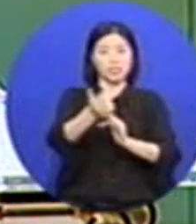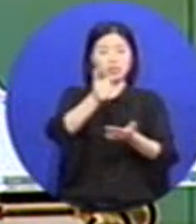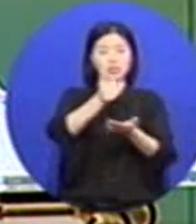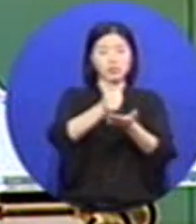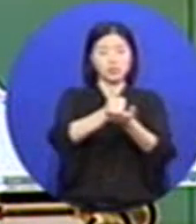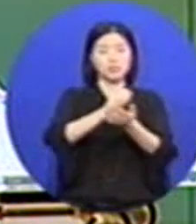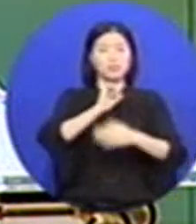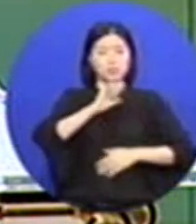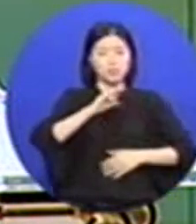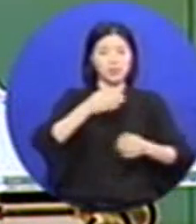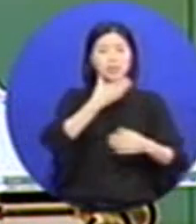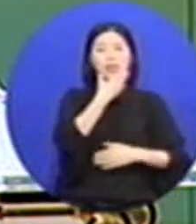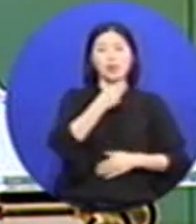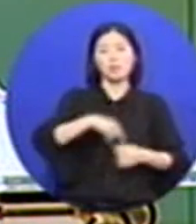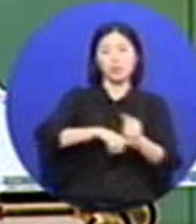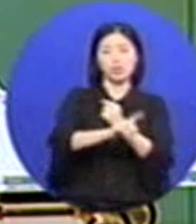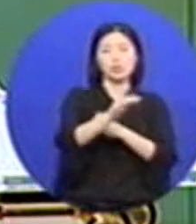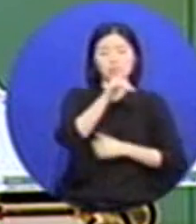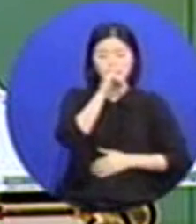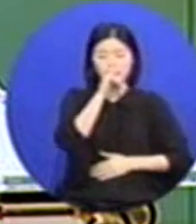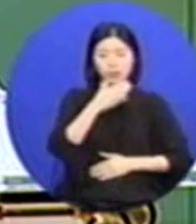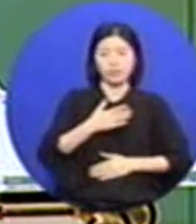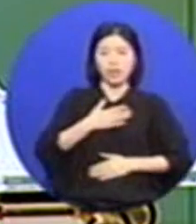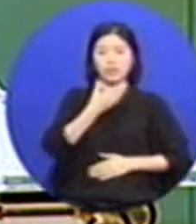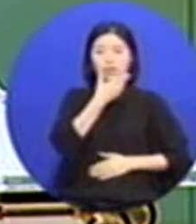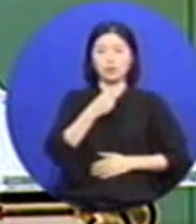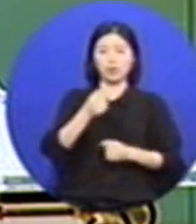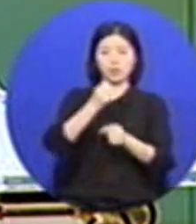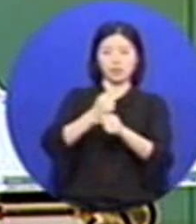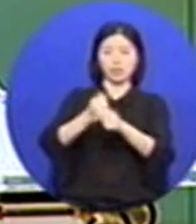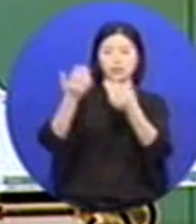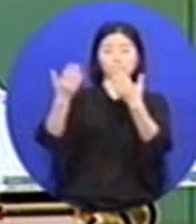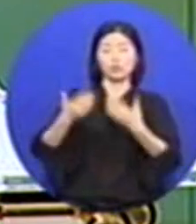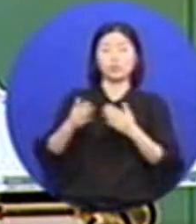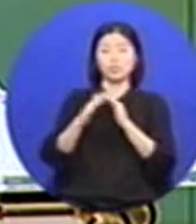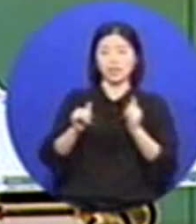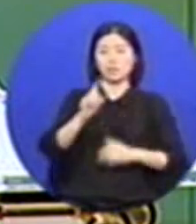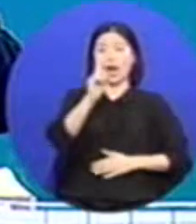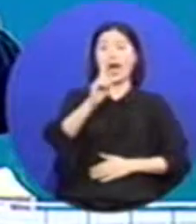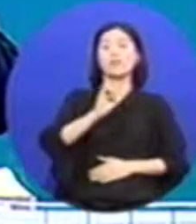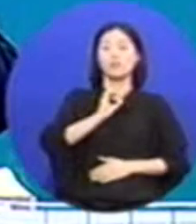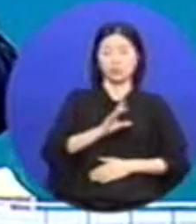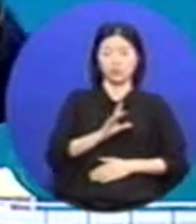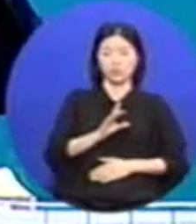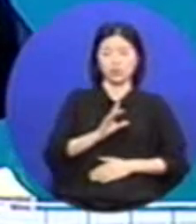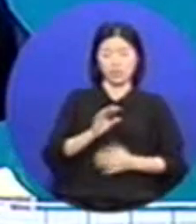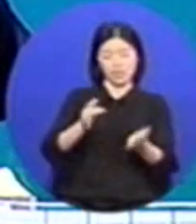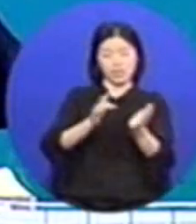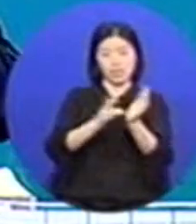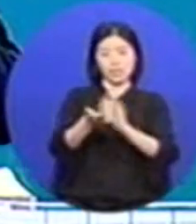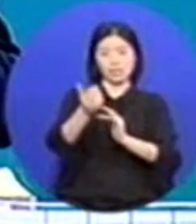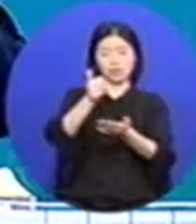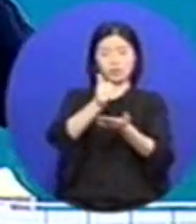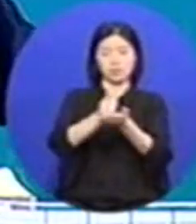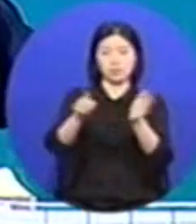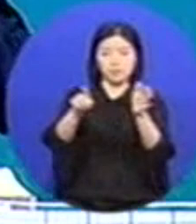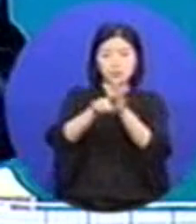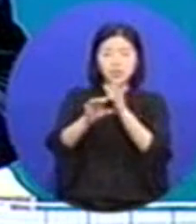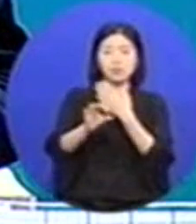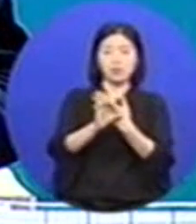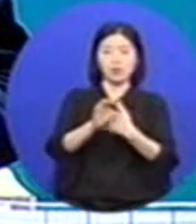이유는 나를 행복하게 해 줄 수 있는 분은 예수님 밖에 없어요 그리고 예수님을 믿으면 이제는 비로소